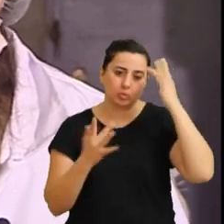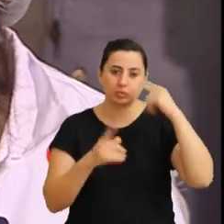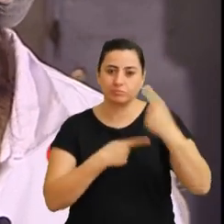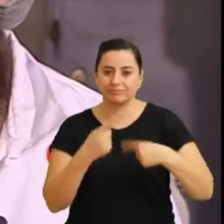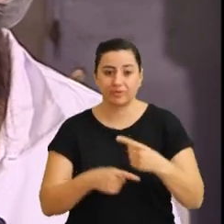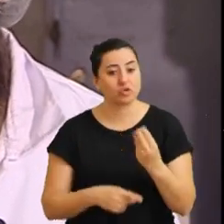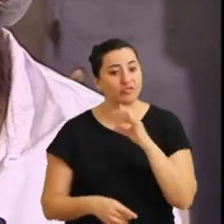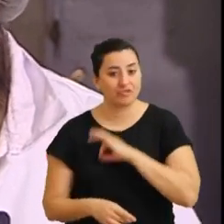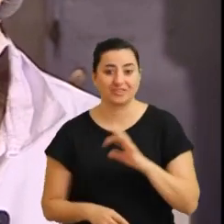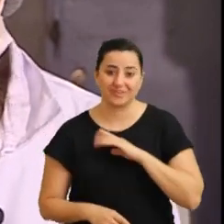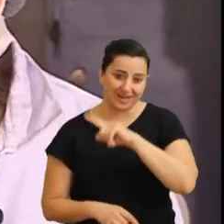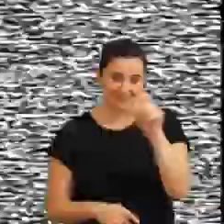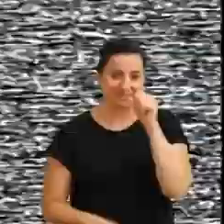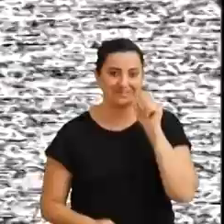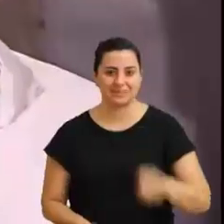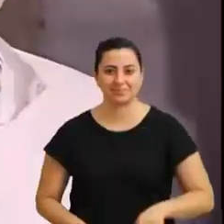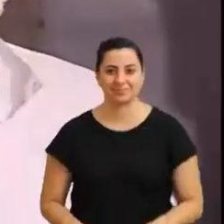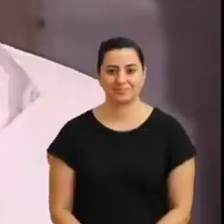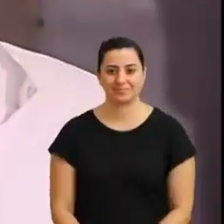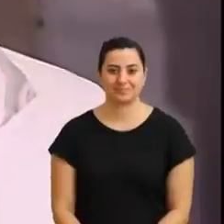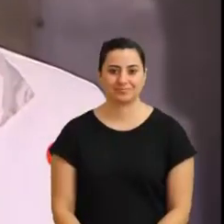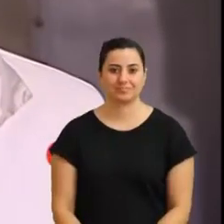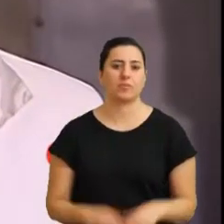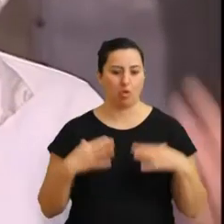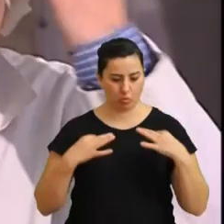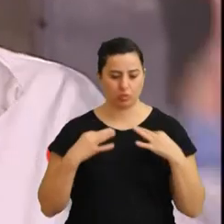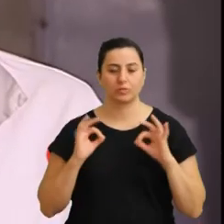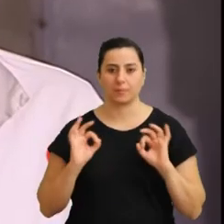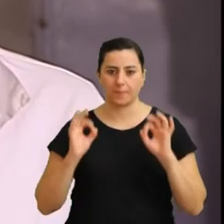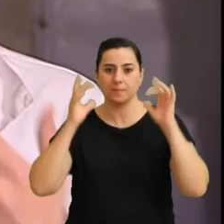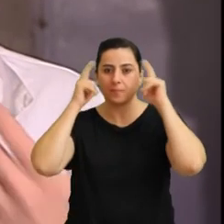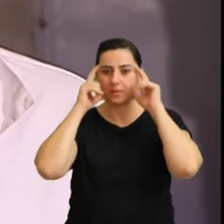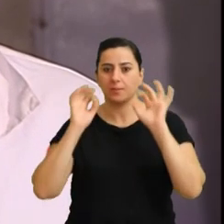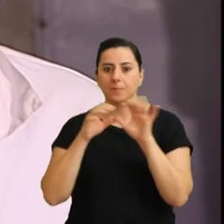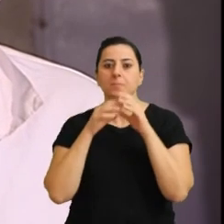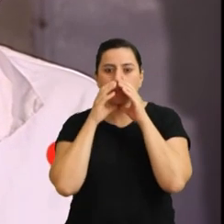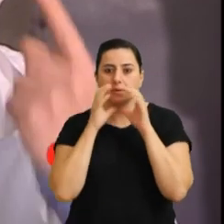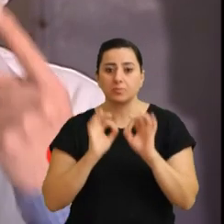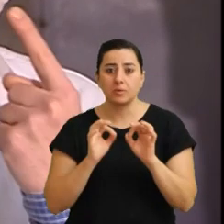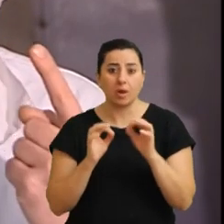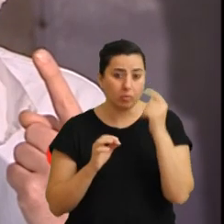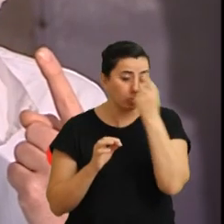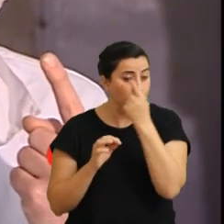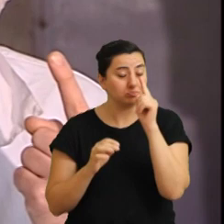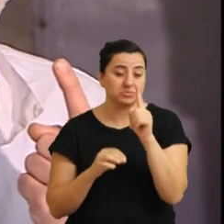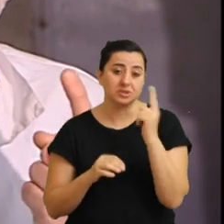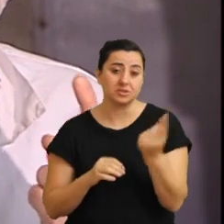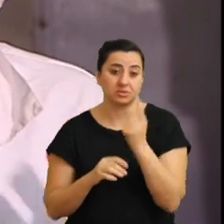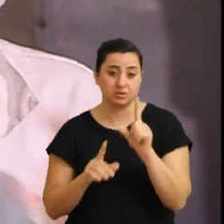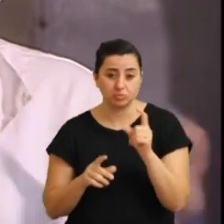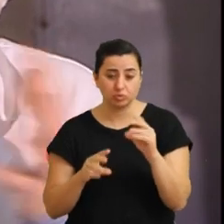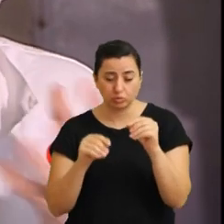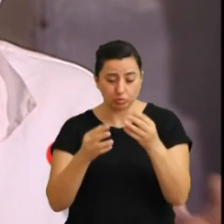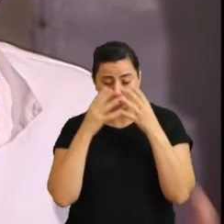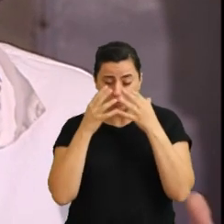çok faydalı boza için. Önlük tamam, bone tamam, maske tamam ama gözlere de bir şey lazım. Çünkü o